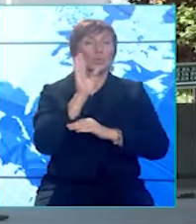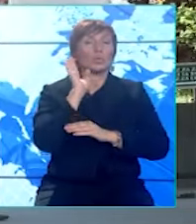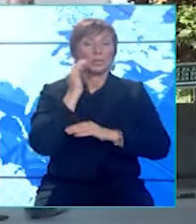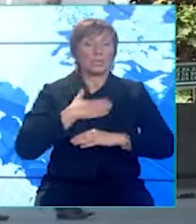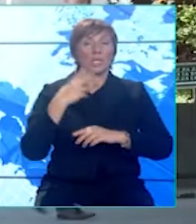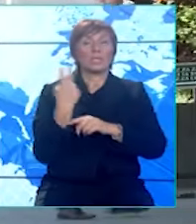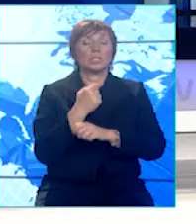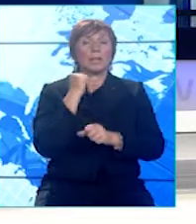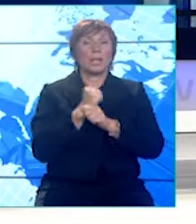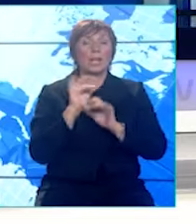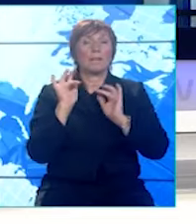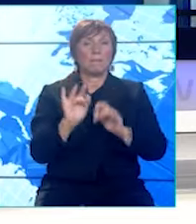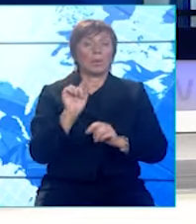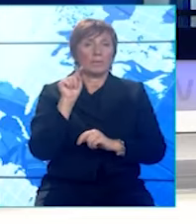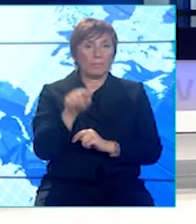nje.